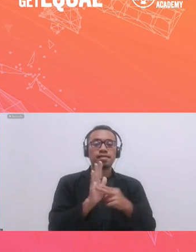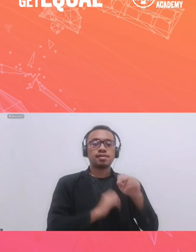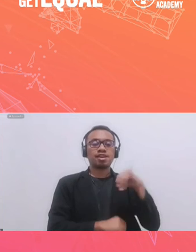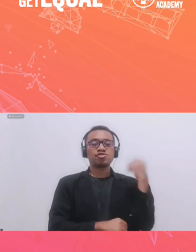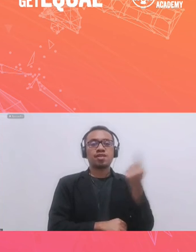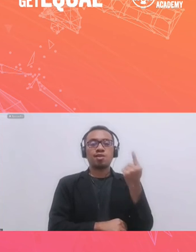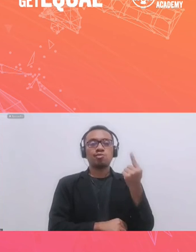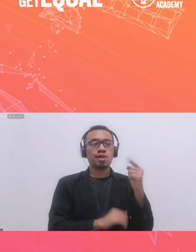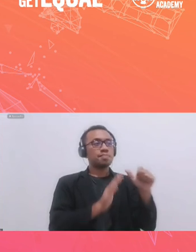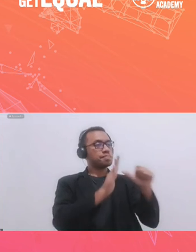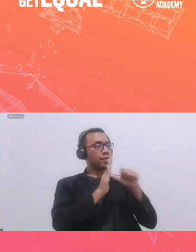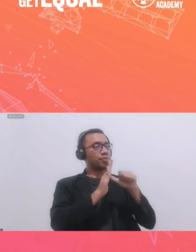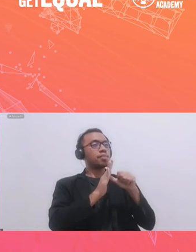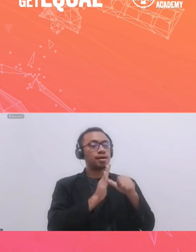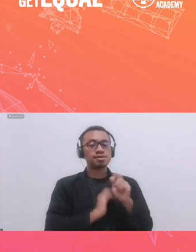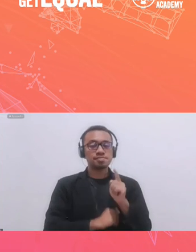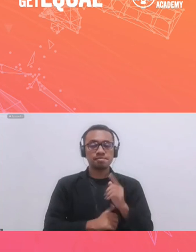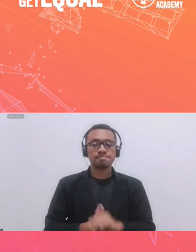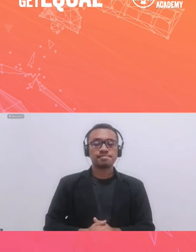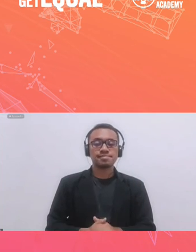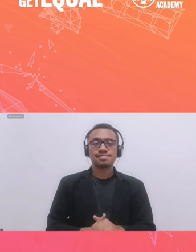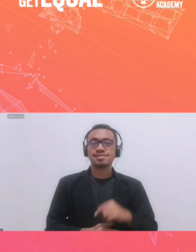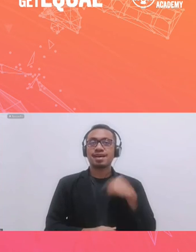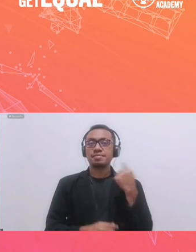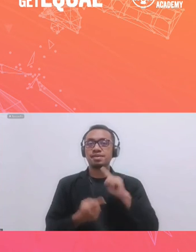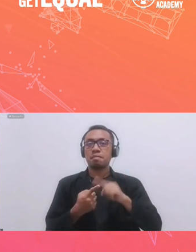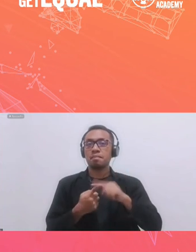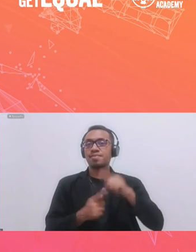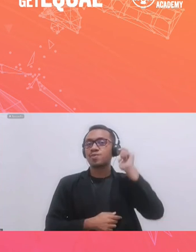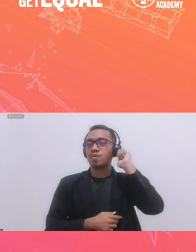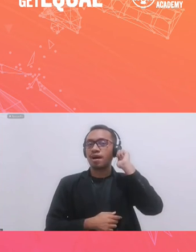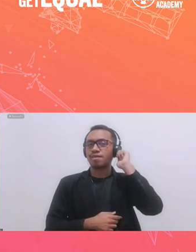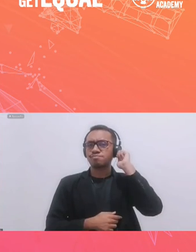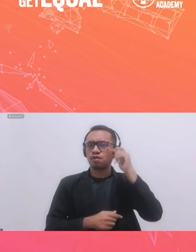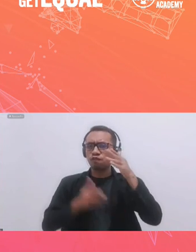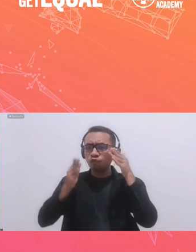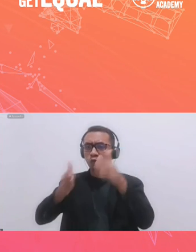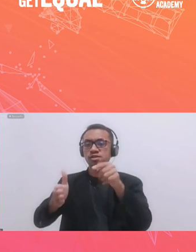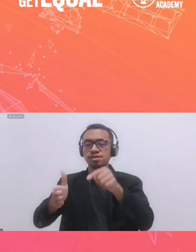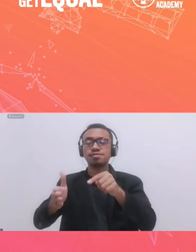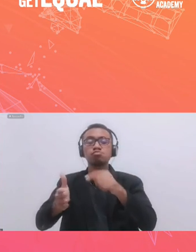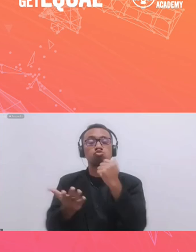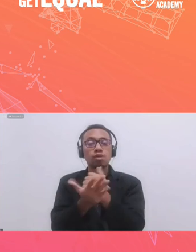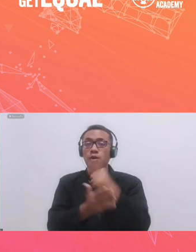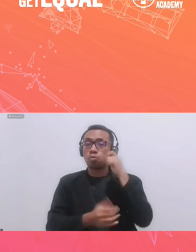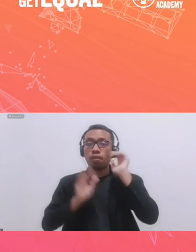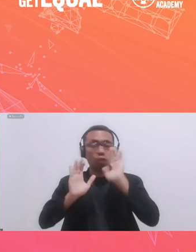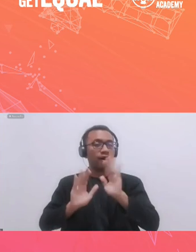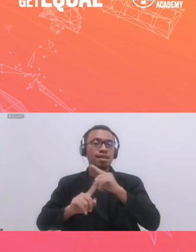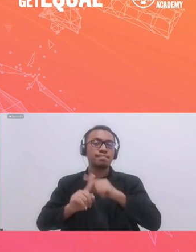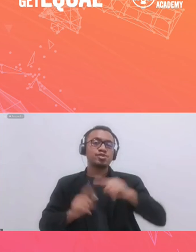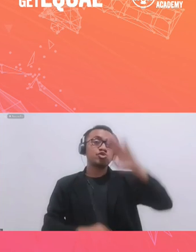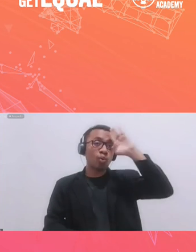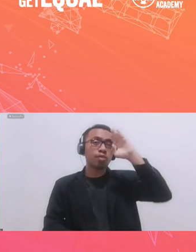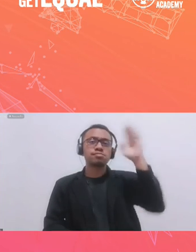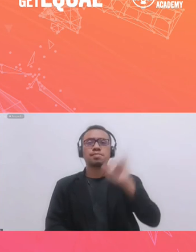menjadi concern dari teman-teman perempuan. Nggak hanya teman-teman perempuan sih, sebetulnya banyak juga teman-teman laki-laki yang sudah sadar terhadap isu ini. Dan kembali